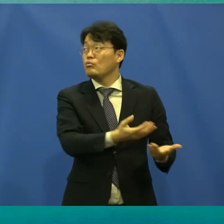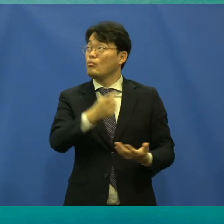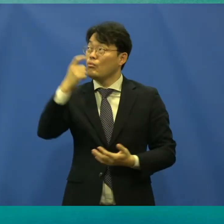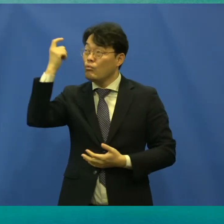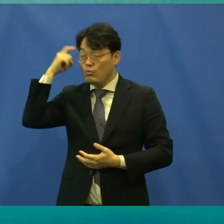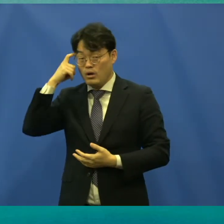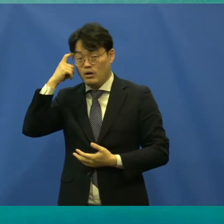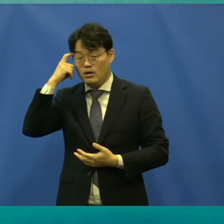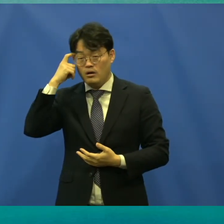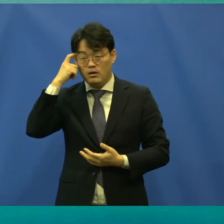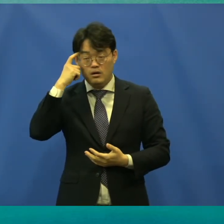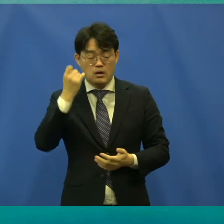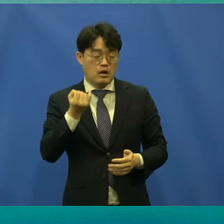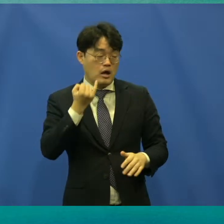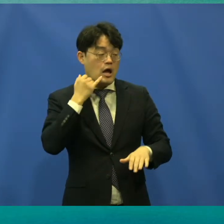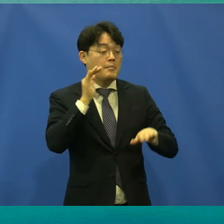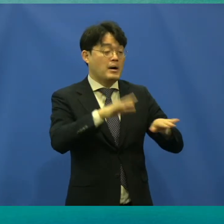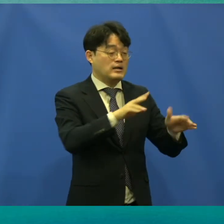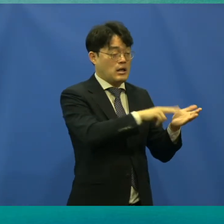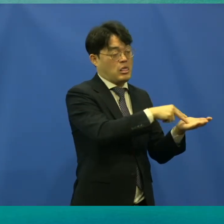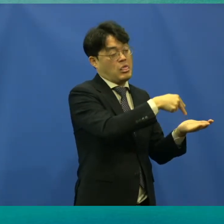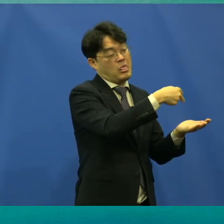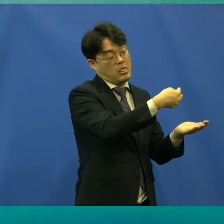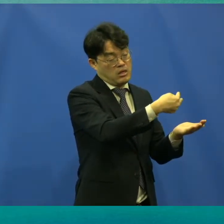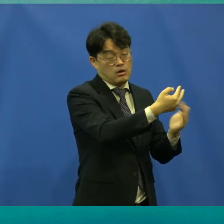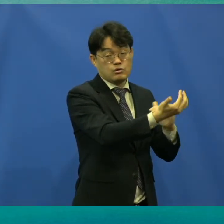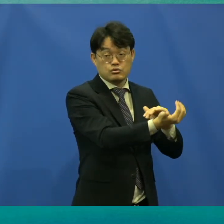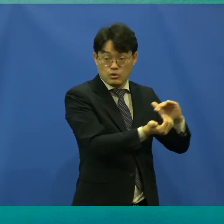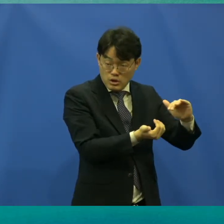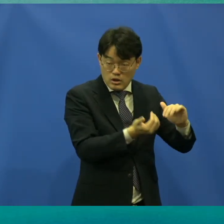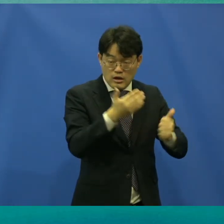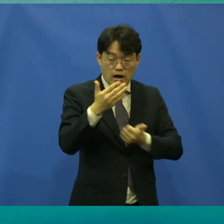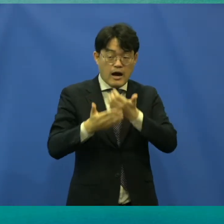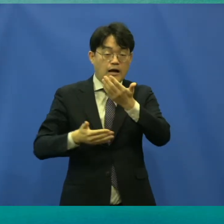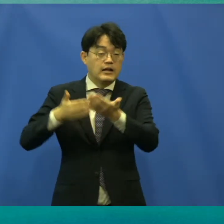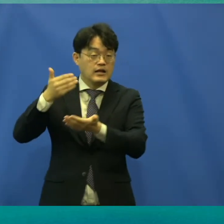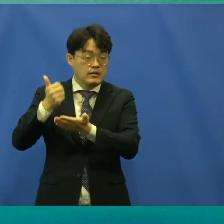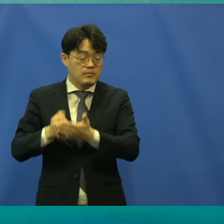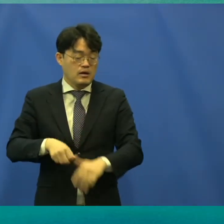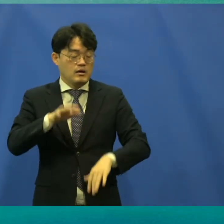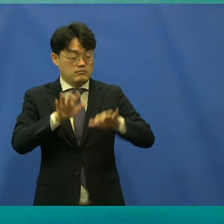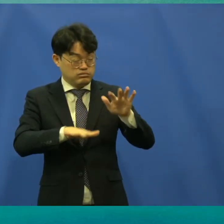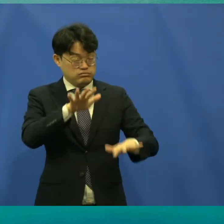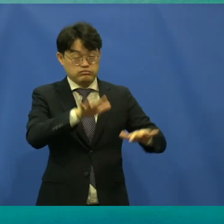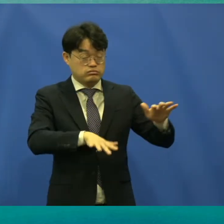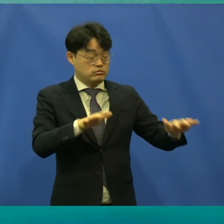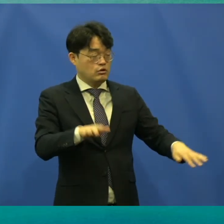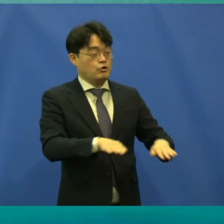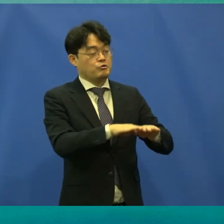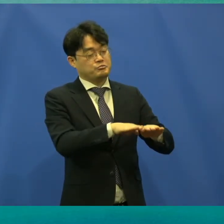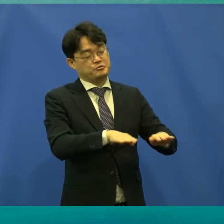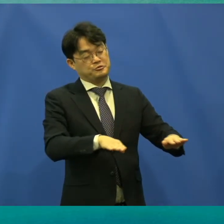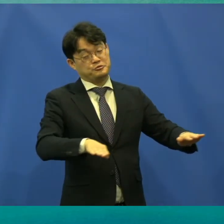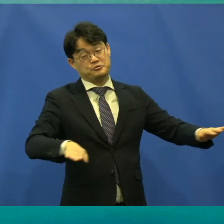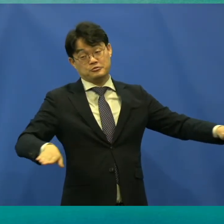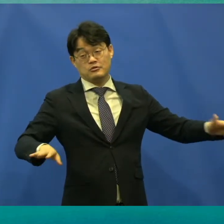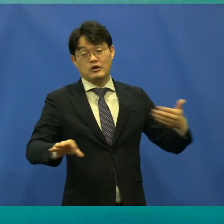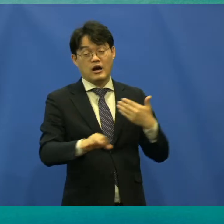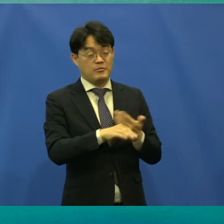바다에 던져지기 전에 파도를 잠잠하게 하셨다면 더 자비로우신 하나님이